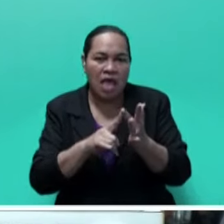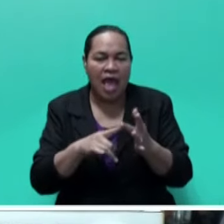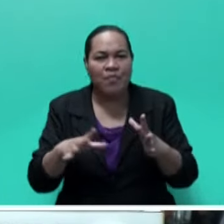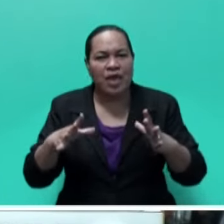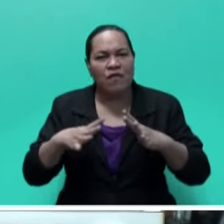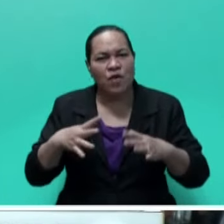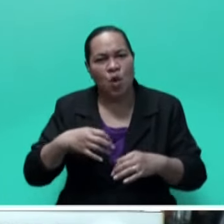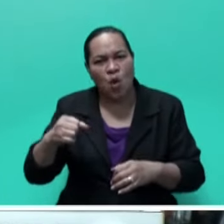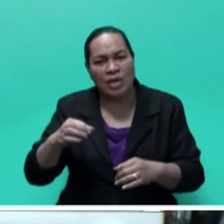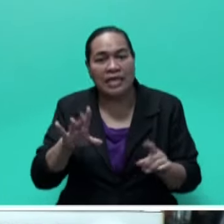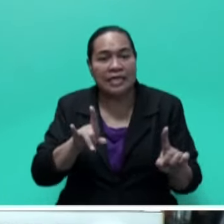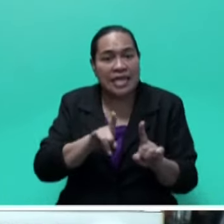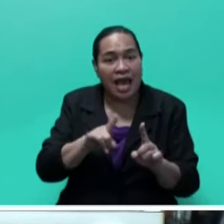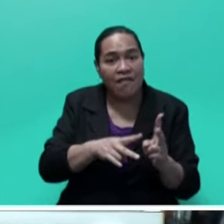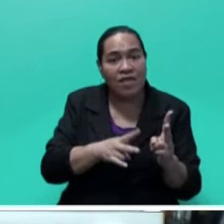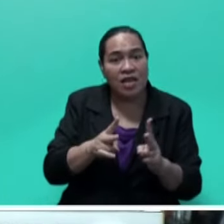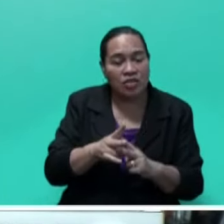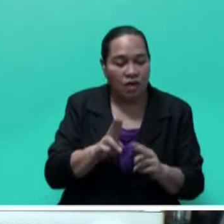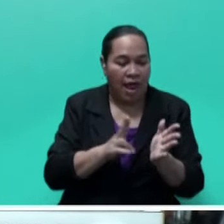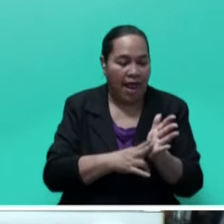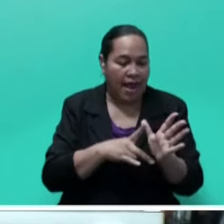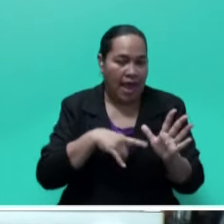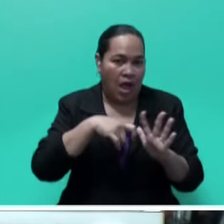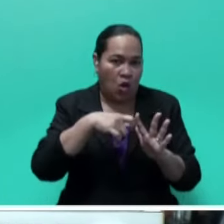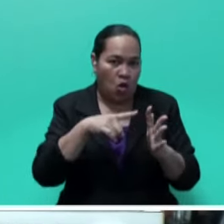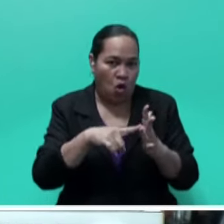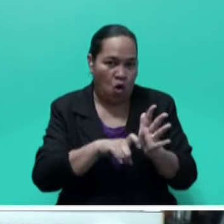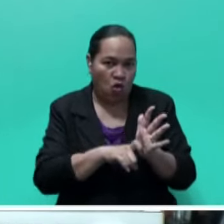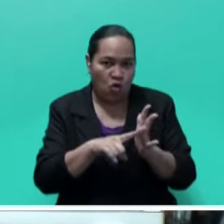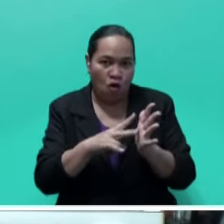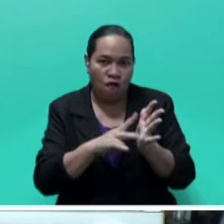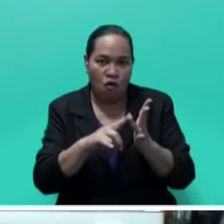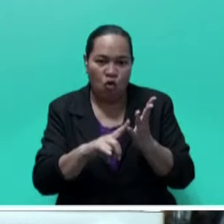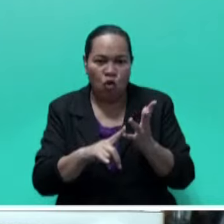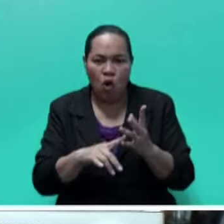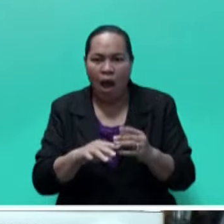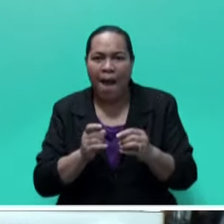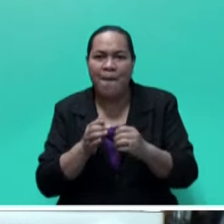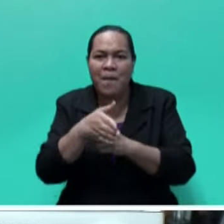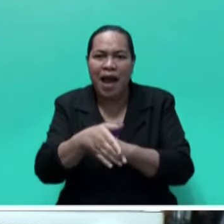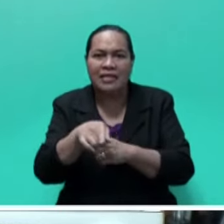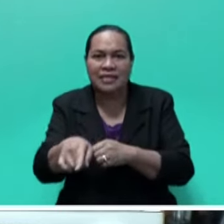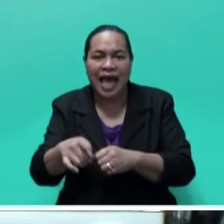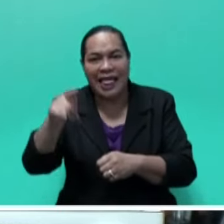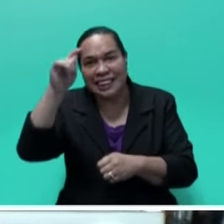Kabole ka na koro o na korbo ni ndasivita na koro o tavua ni ndangole